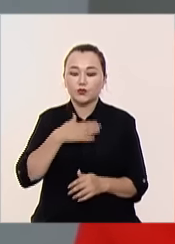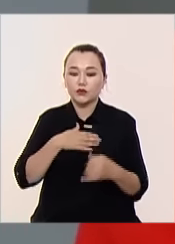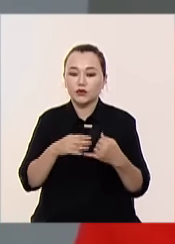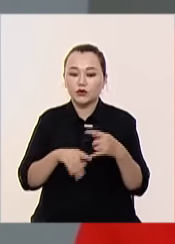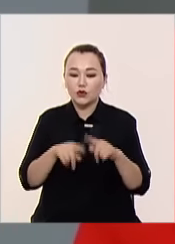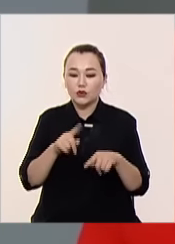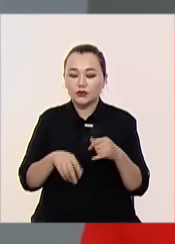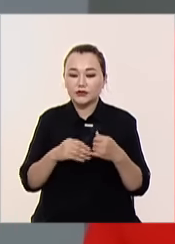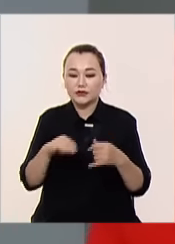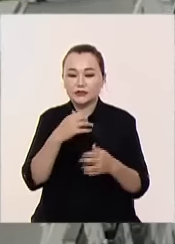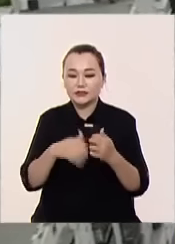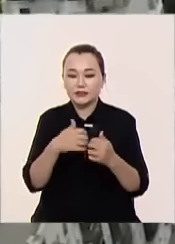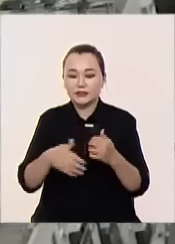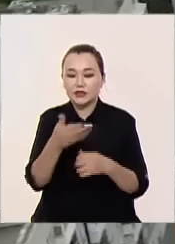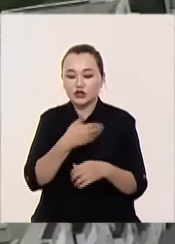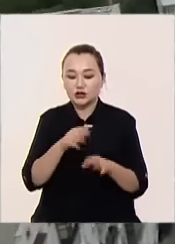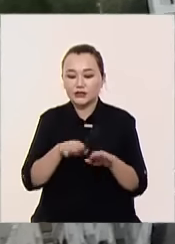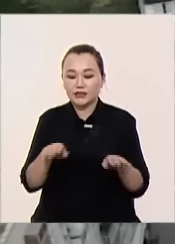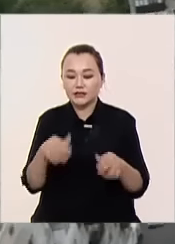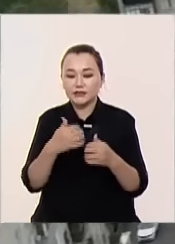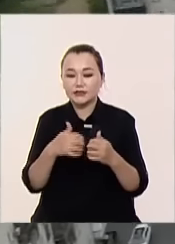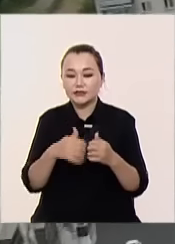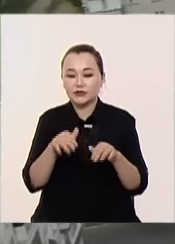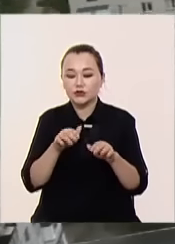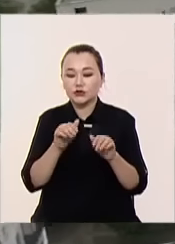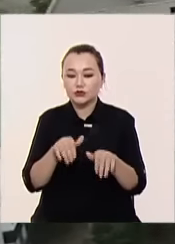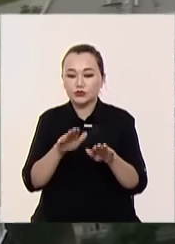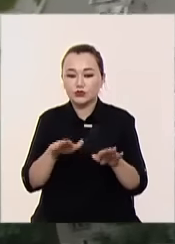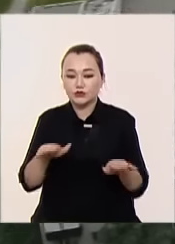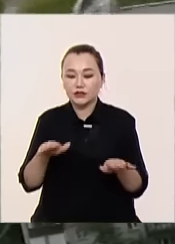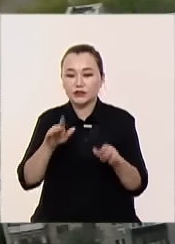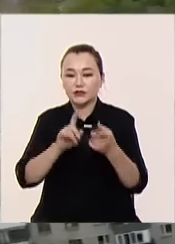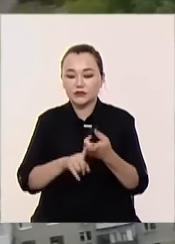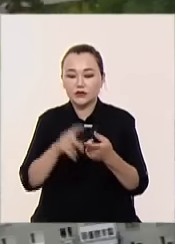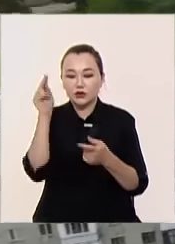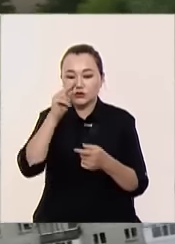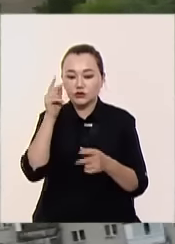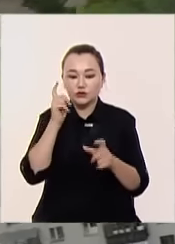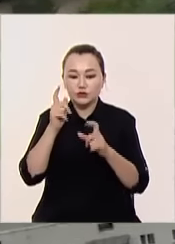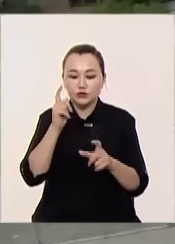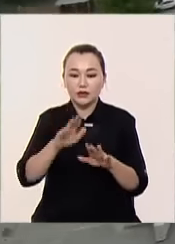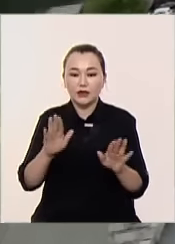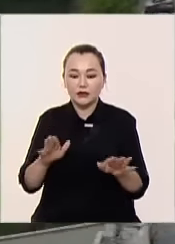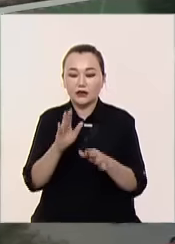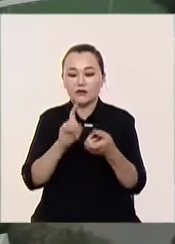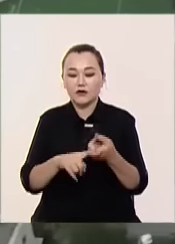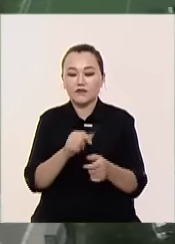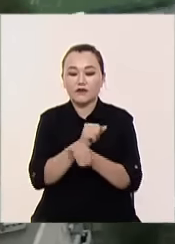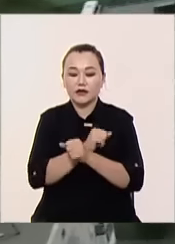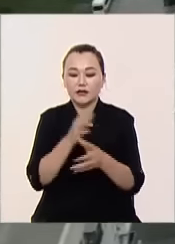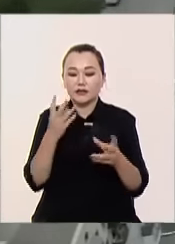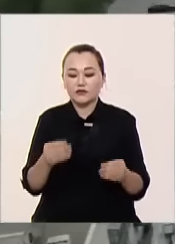среди наших детей, среди студентов. Это дополнительный выходной, который будут, естественно, на